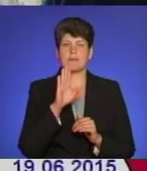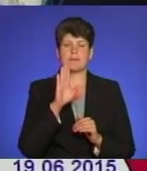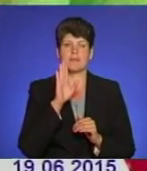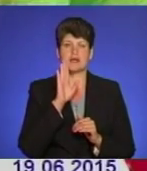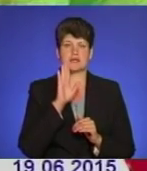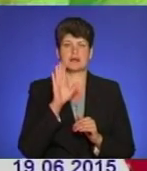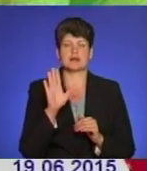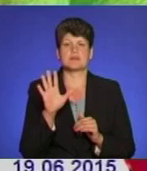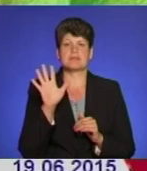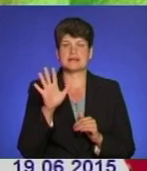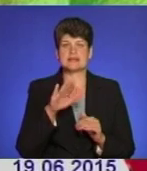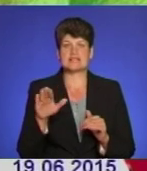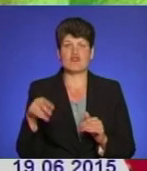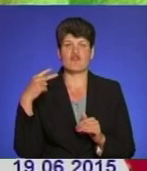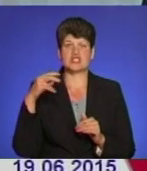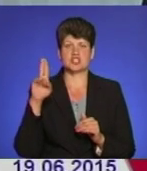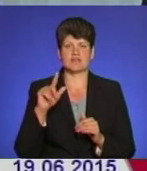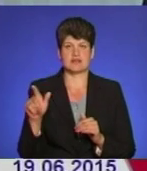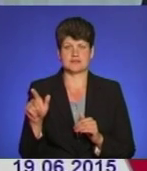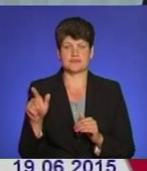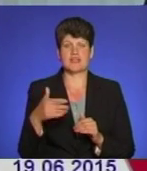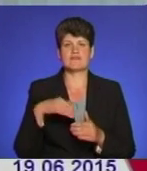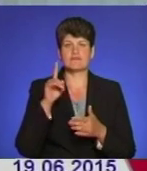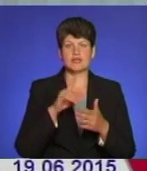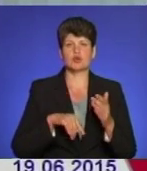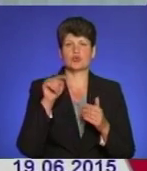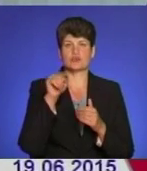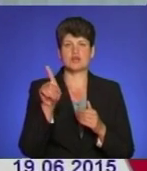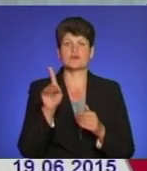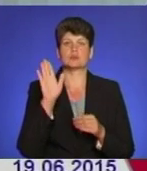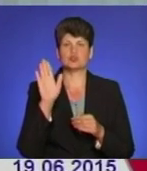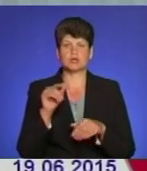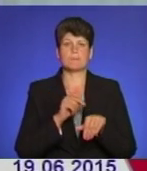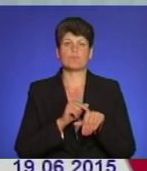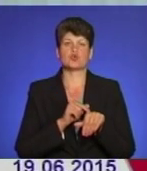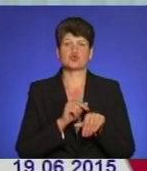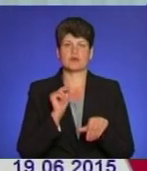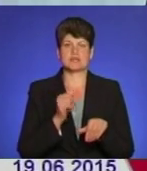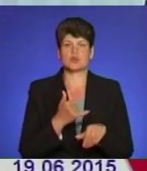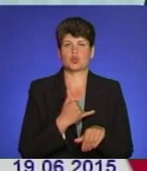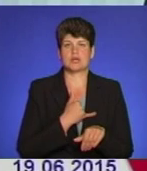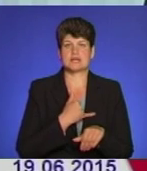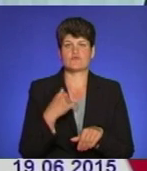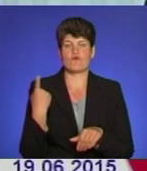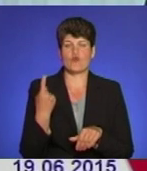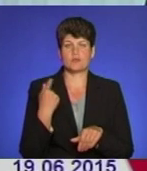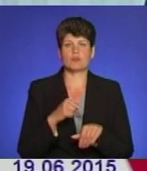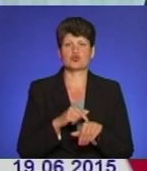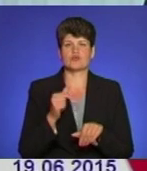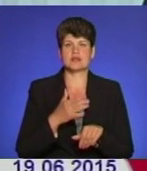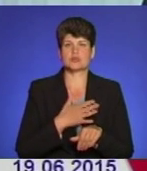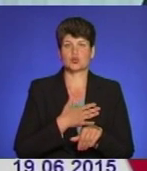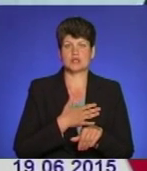жителька Вишнівця, що на Збаращині. Вірю в те, що ви будете почуватися в нас, в області, почуваєтеся в